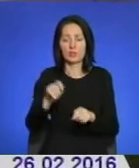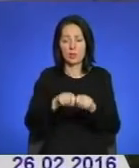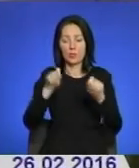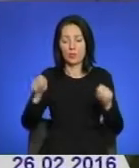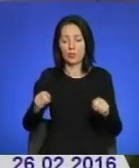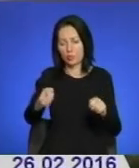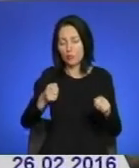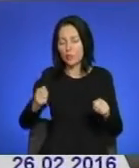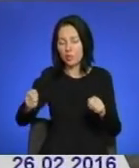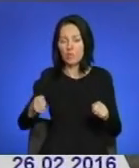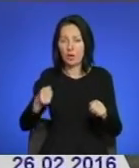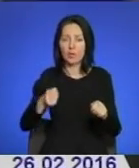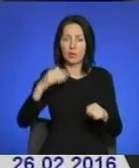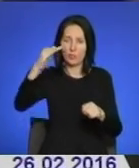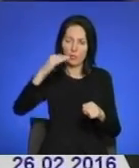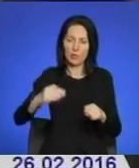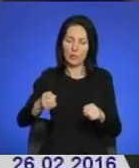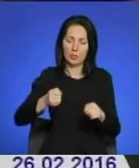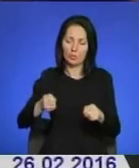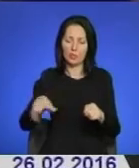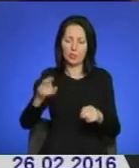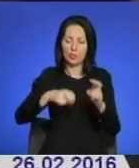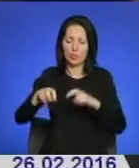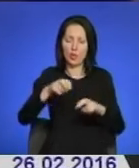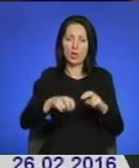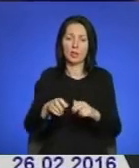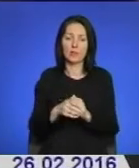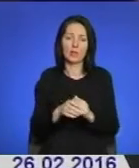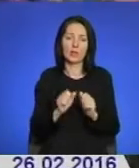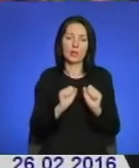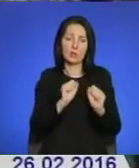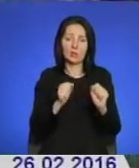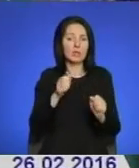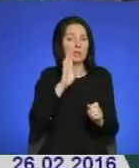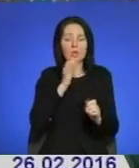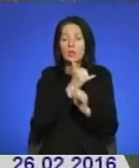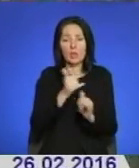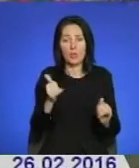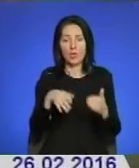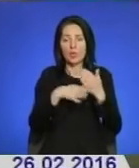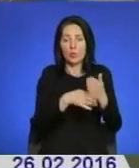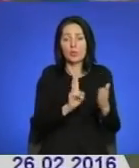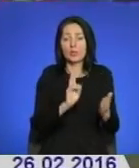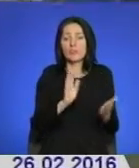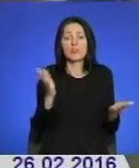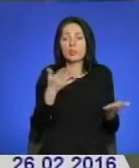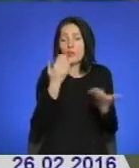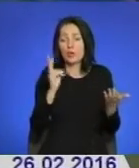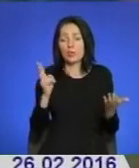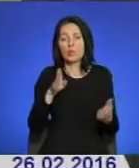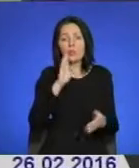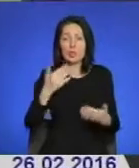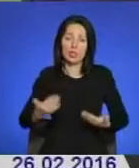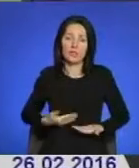ті шухляди, серванті, все шукали. Чинити опір старенька не змогла, а допомогти було нікому, адже бабуся проживає